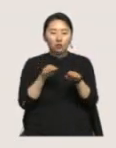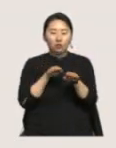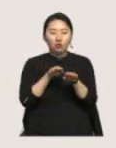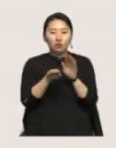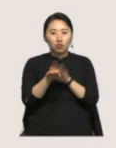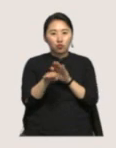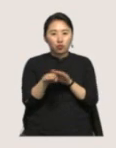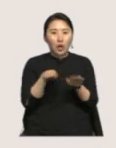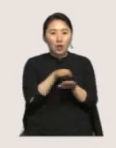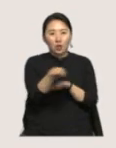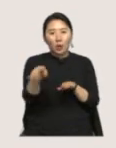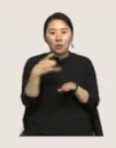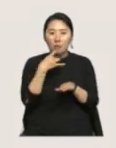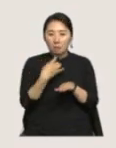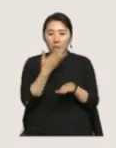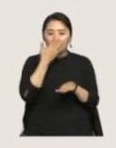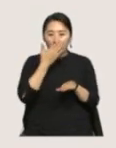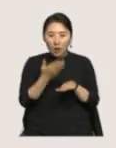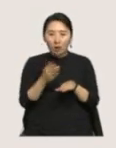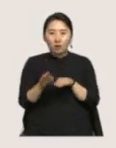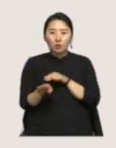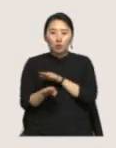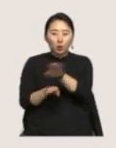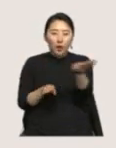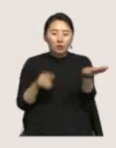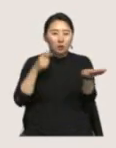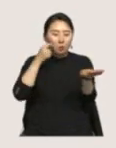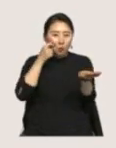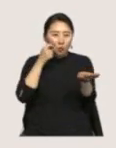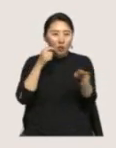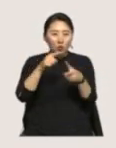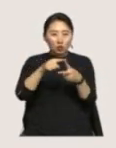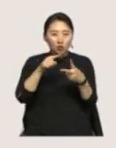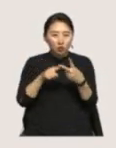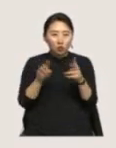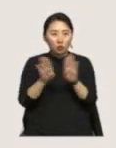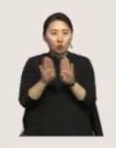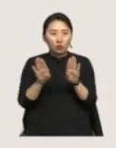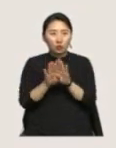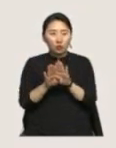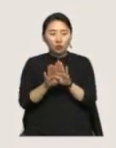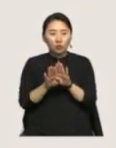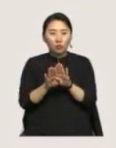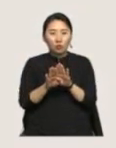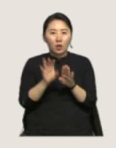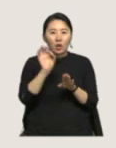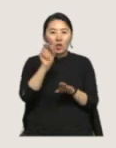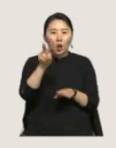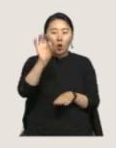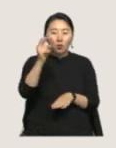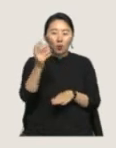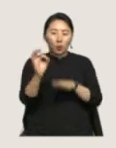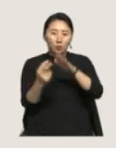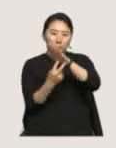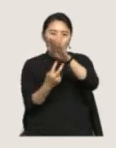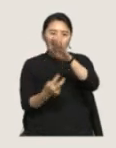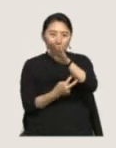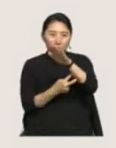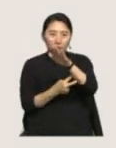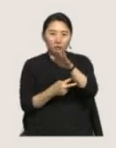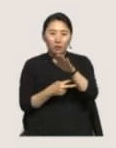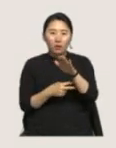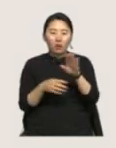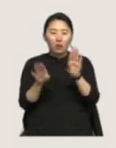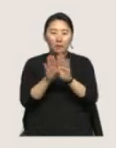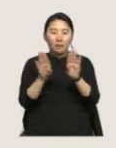가능하도록 설계됐다는 겁니다. 좌회전을 할 수 없는 부출입구 얘긴데 영동대로 방향으로 가려면 주출입구